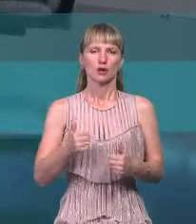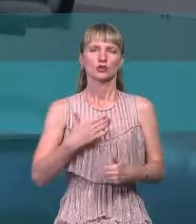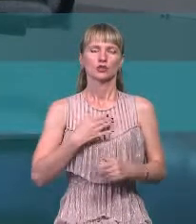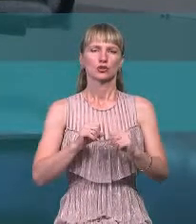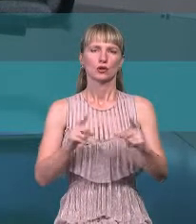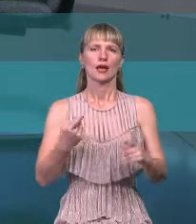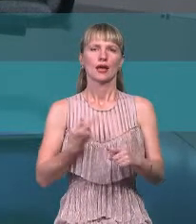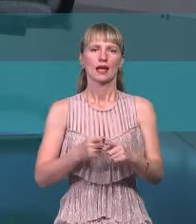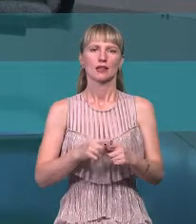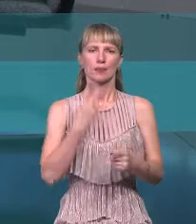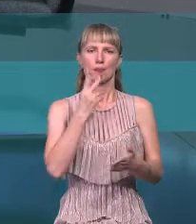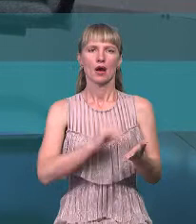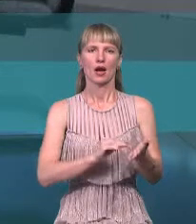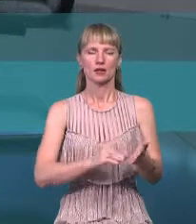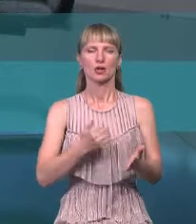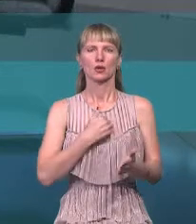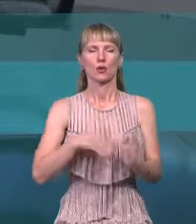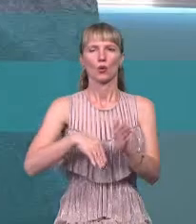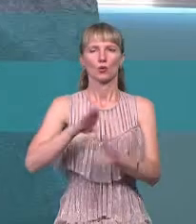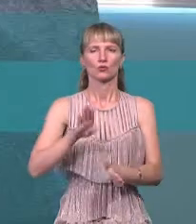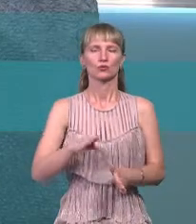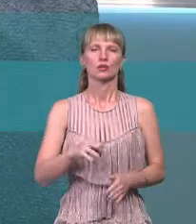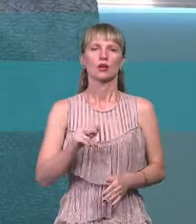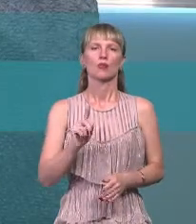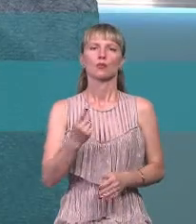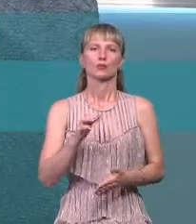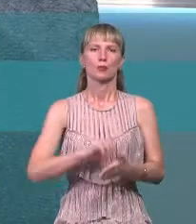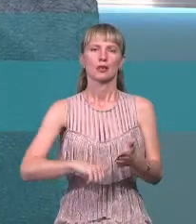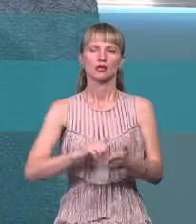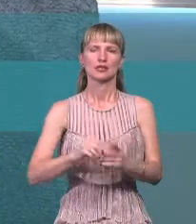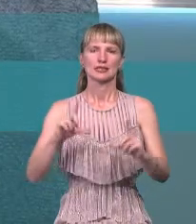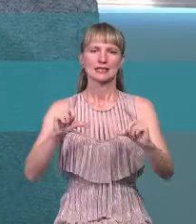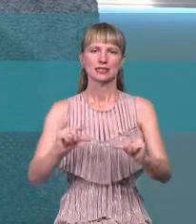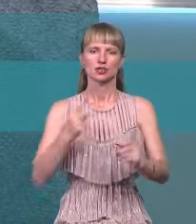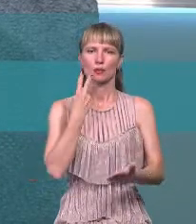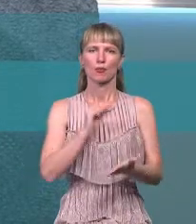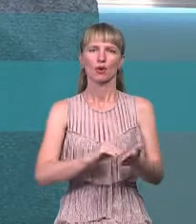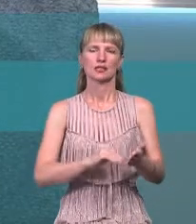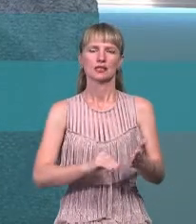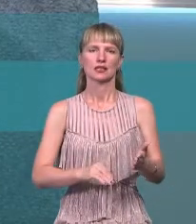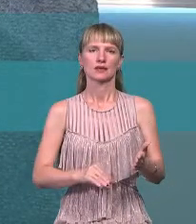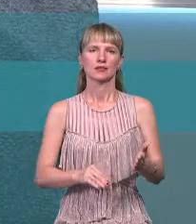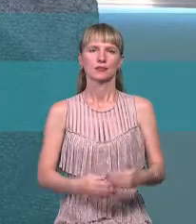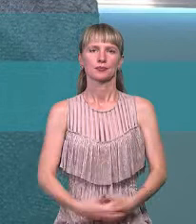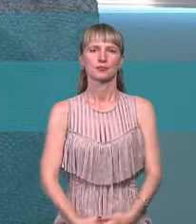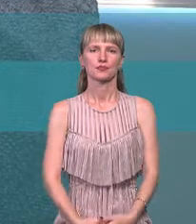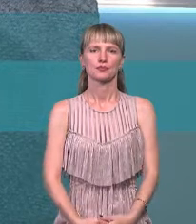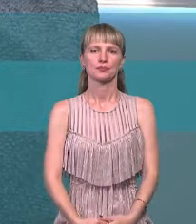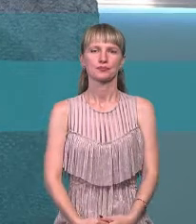повинні поліпшити. А все ж таки, в чому, на вашу думку, найголовніша причина зниження показників?